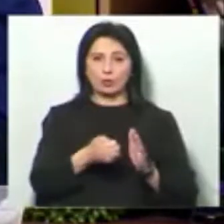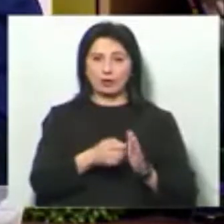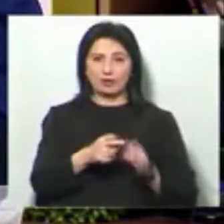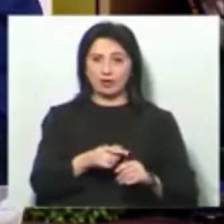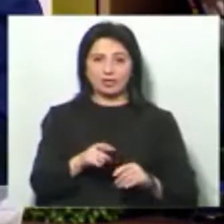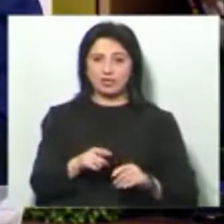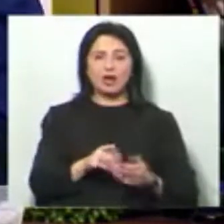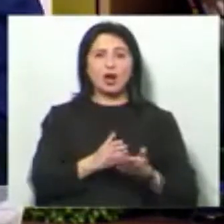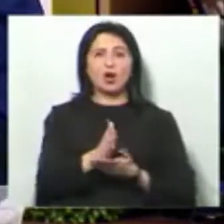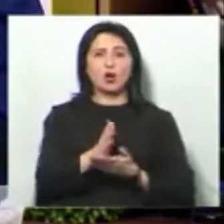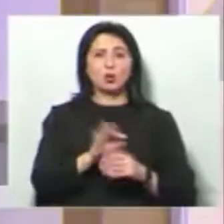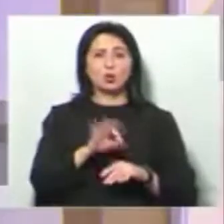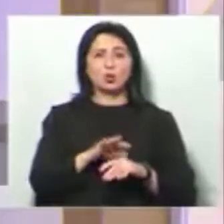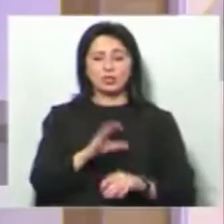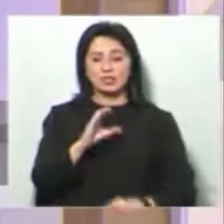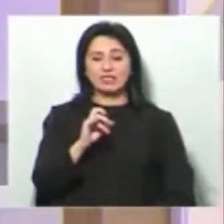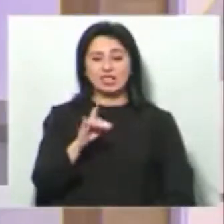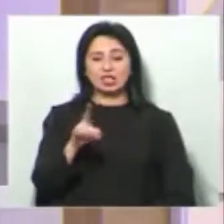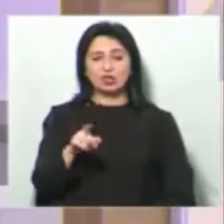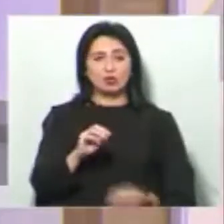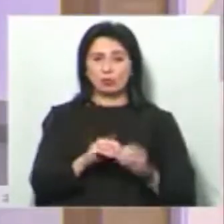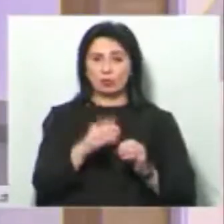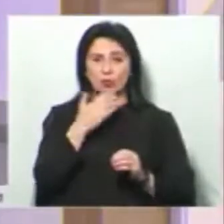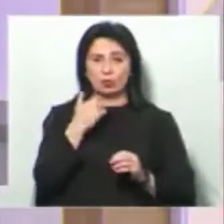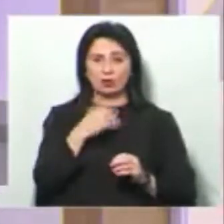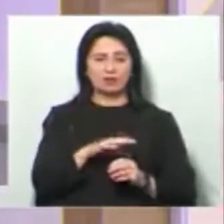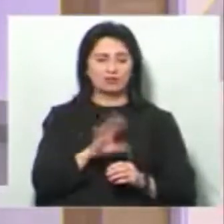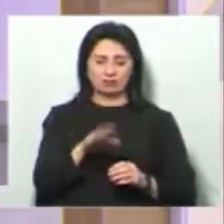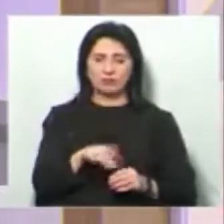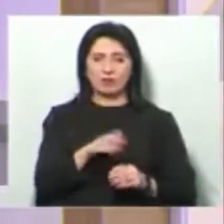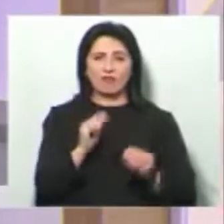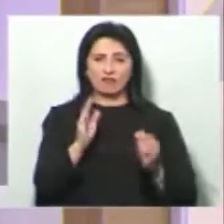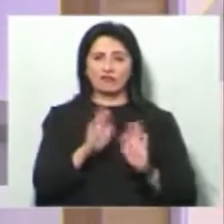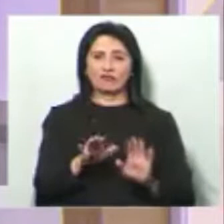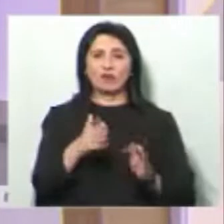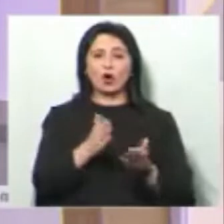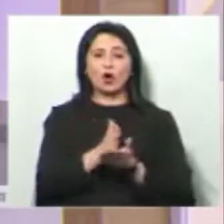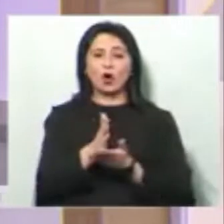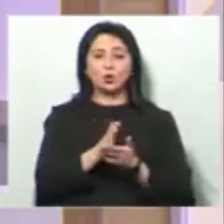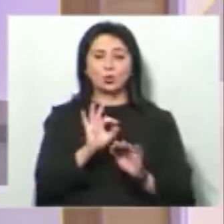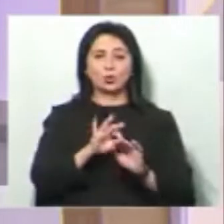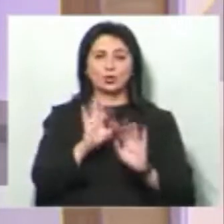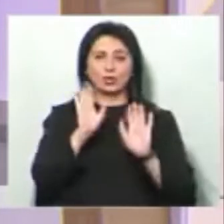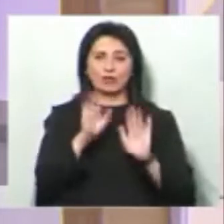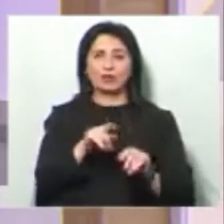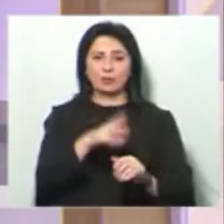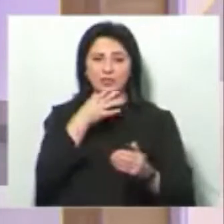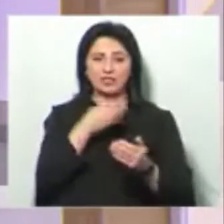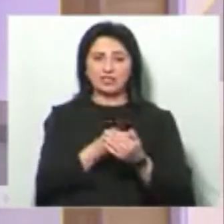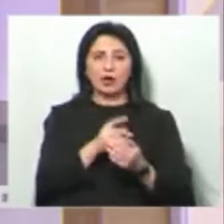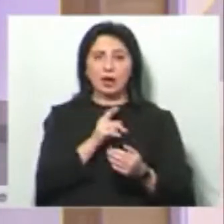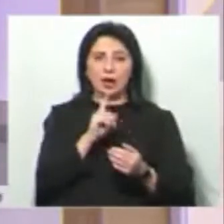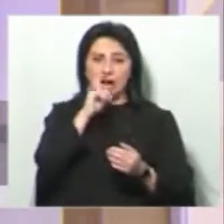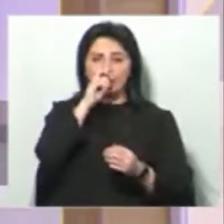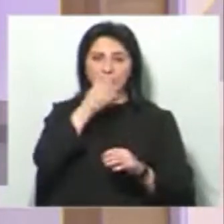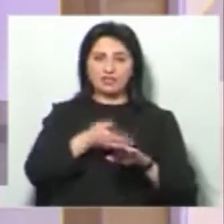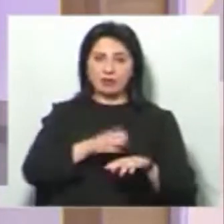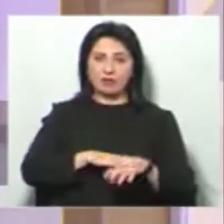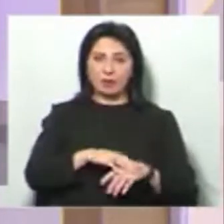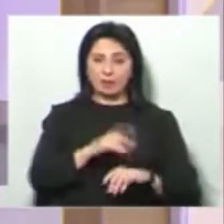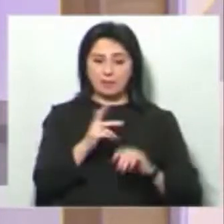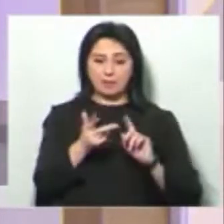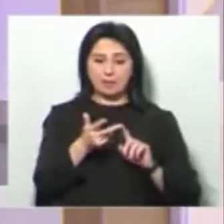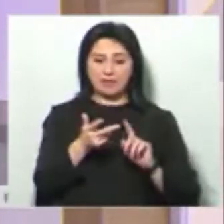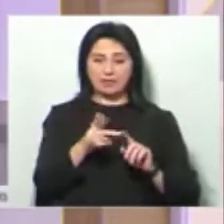sezonuri problema, rom is aktualuria qvela sezonze da rogorc qvela kronikul daavadebas masats aks gamtsaveba. Da mesame rats